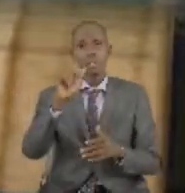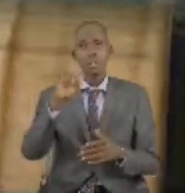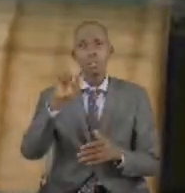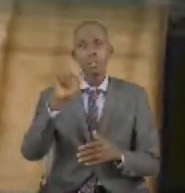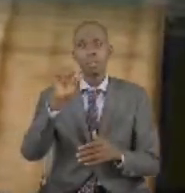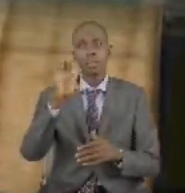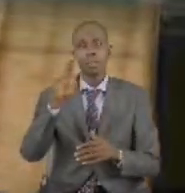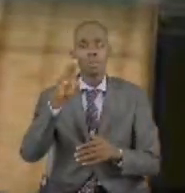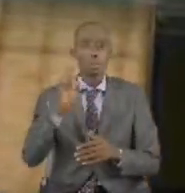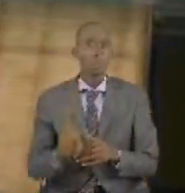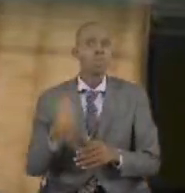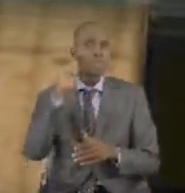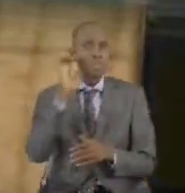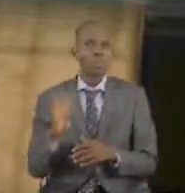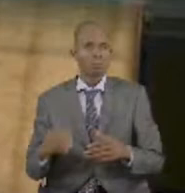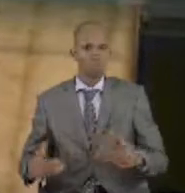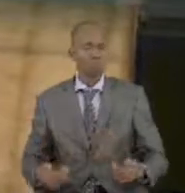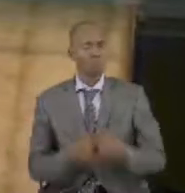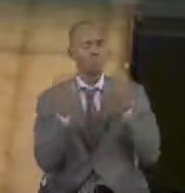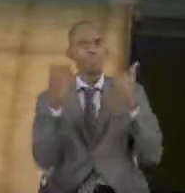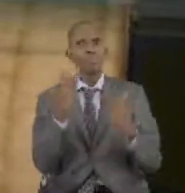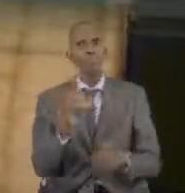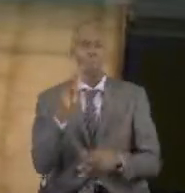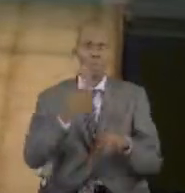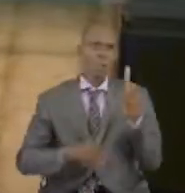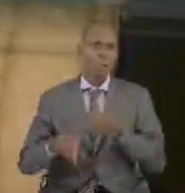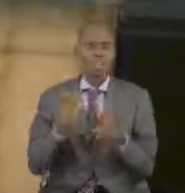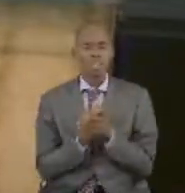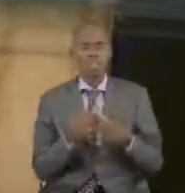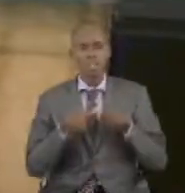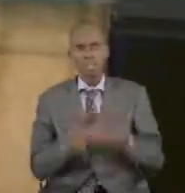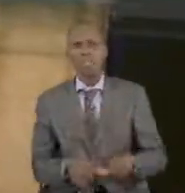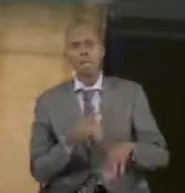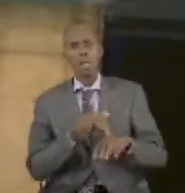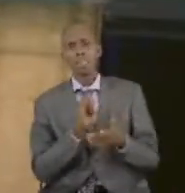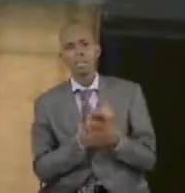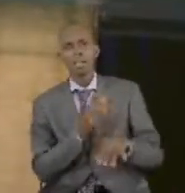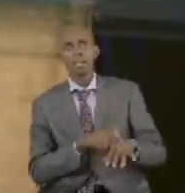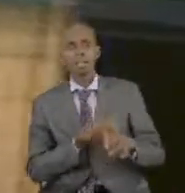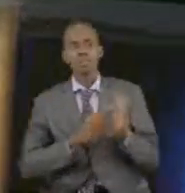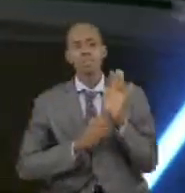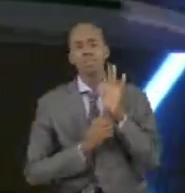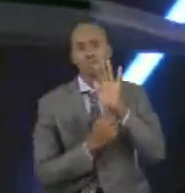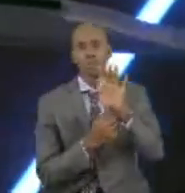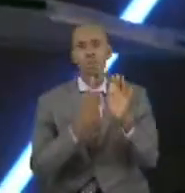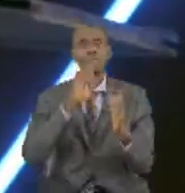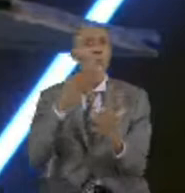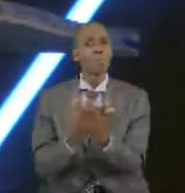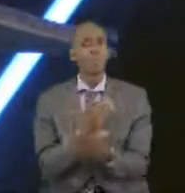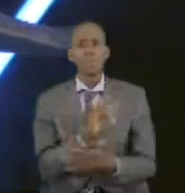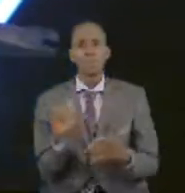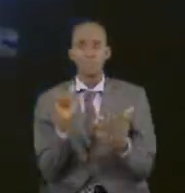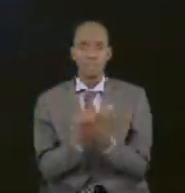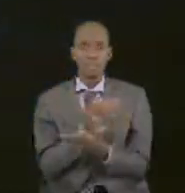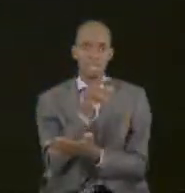et il le confondait les juifs qui habitait damas démontrant que jésus est